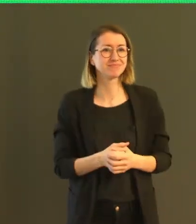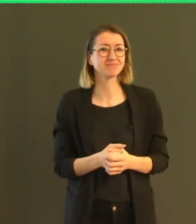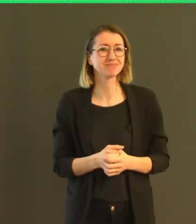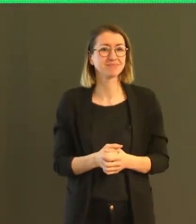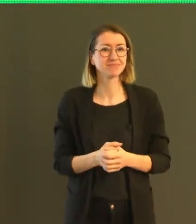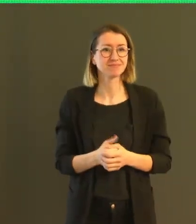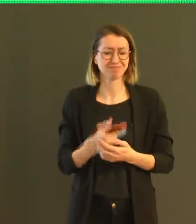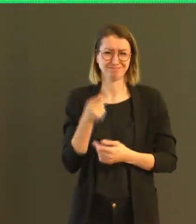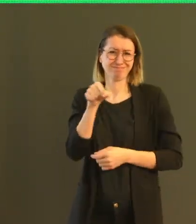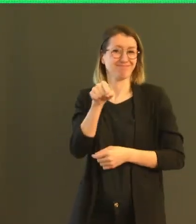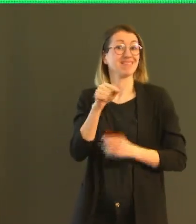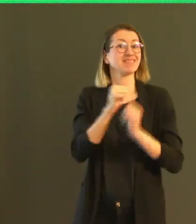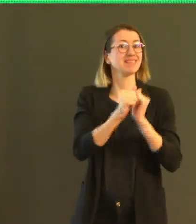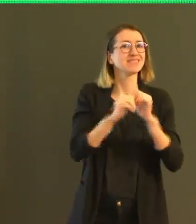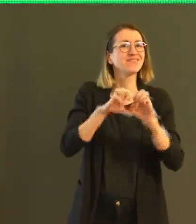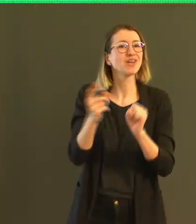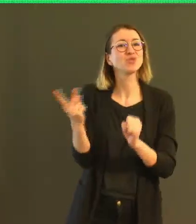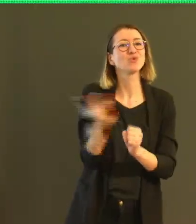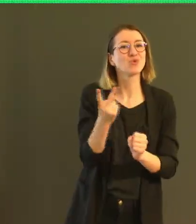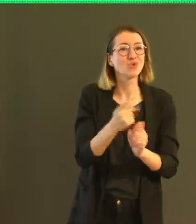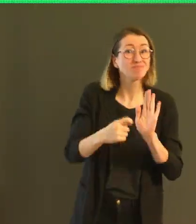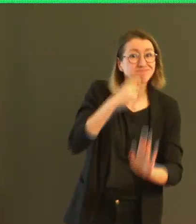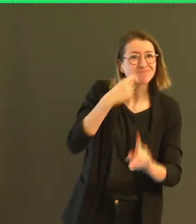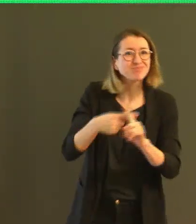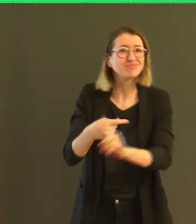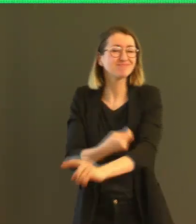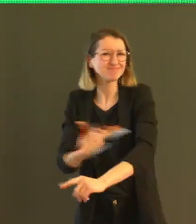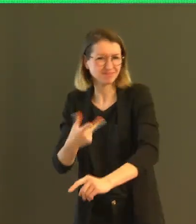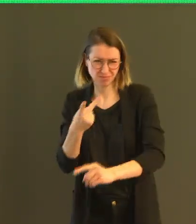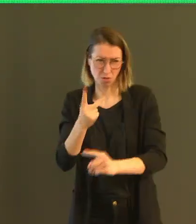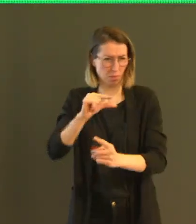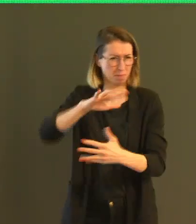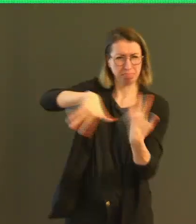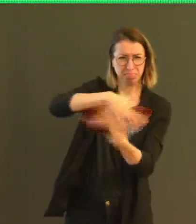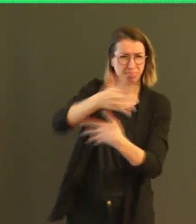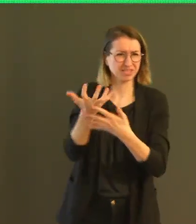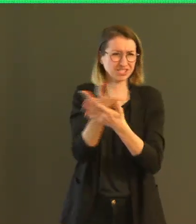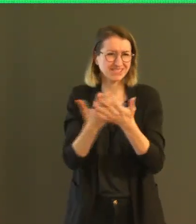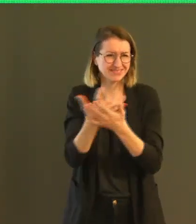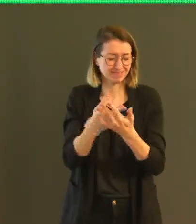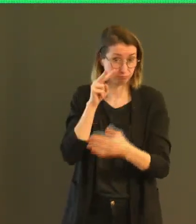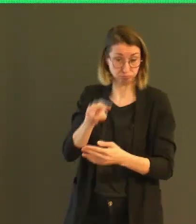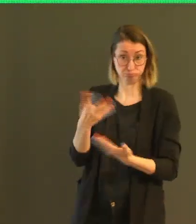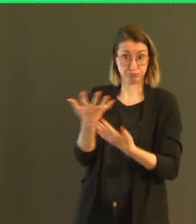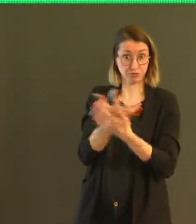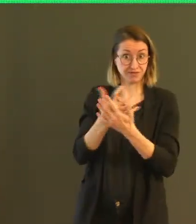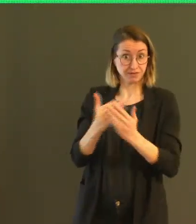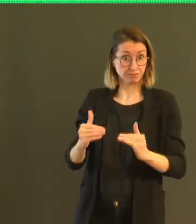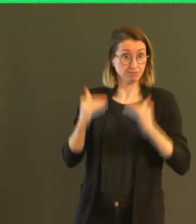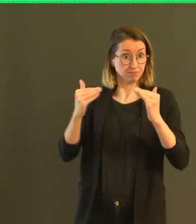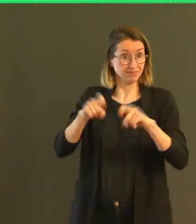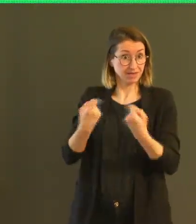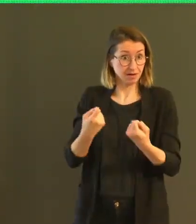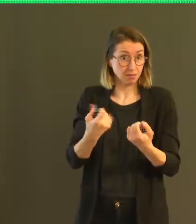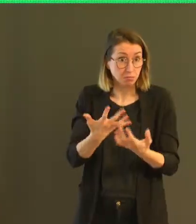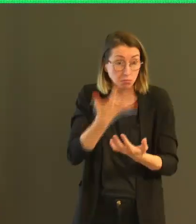d'informations qui a donné à officiellement l'impression que la région saint trond poser un problème aigu